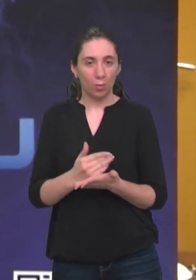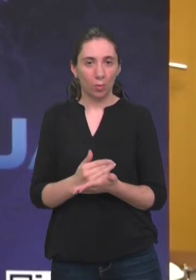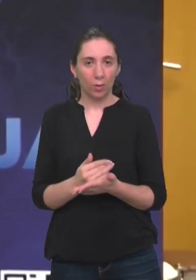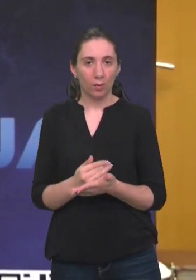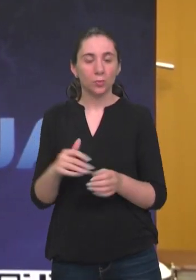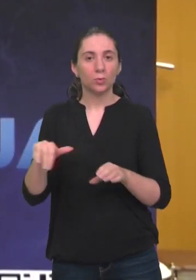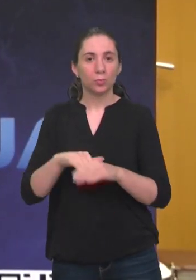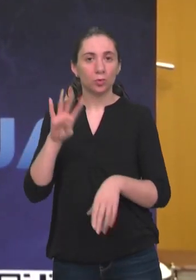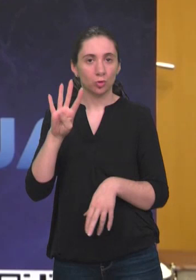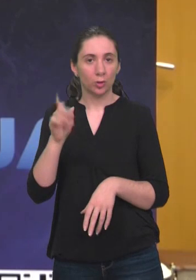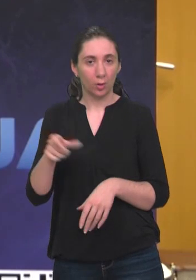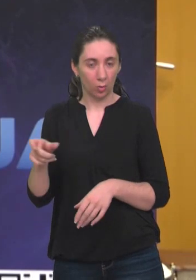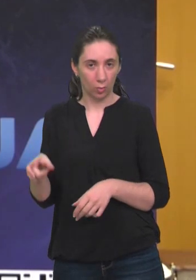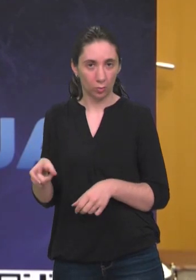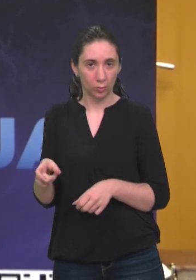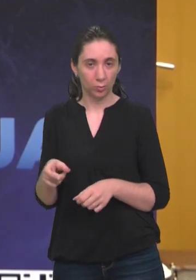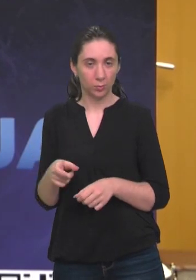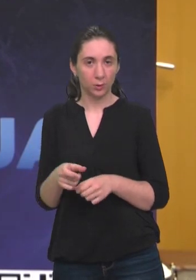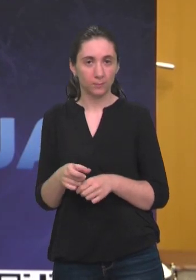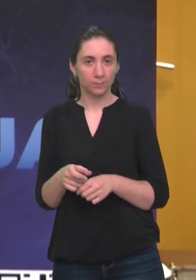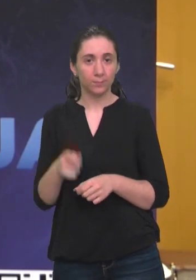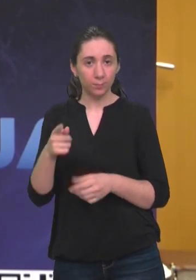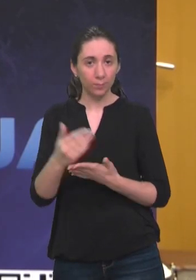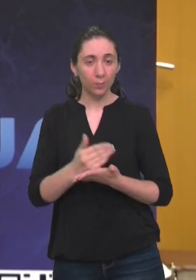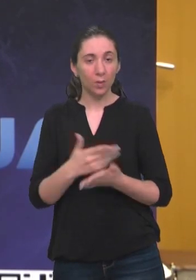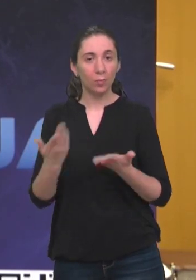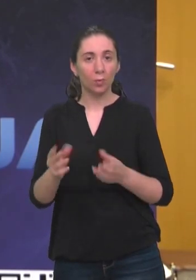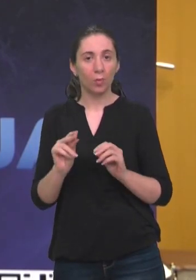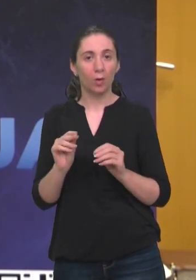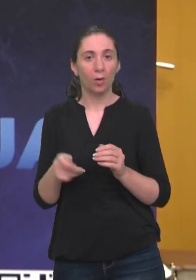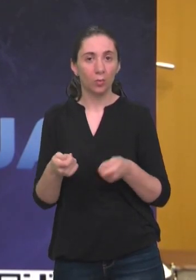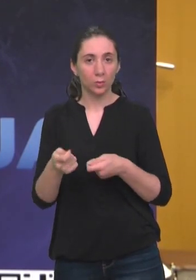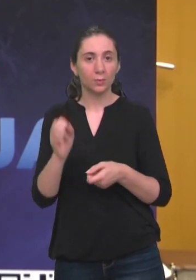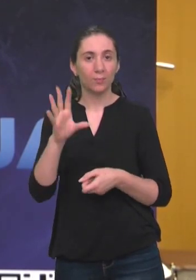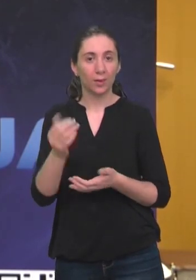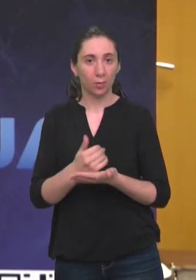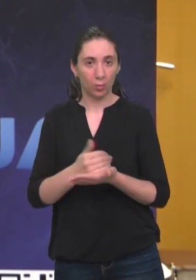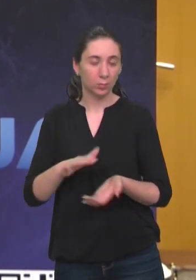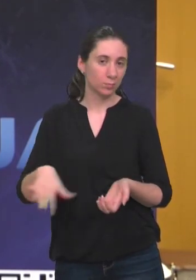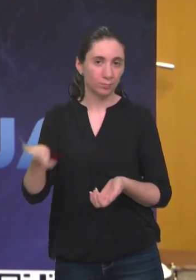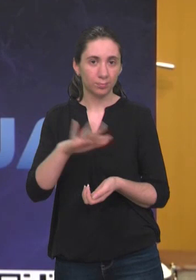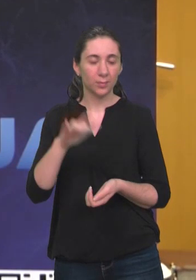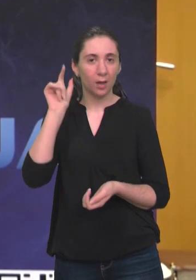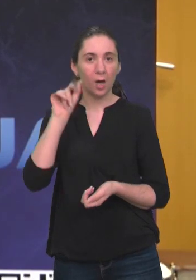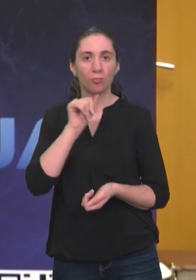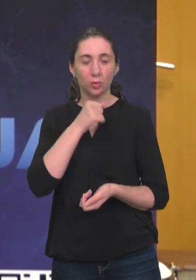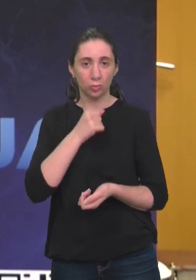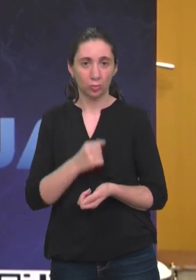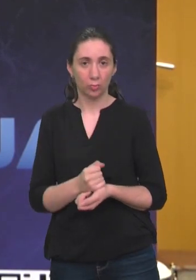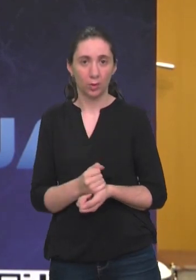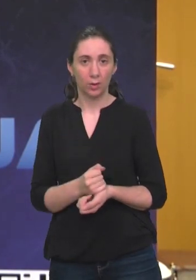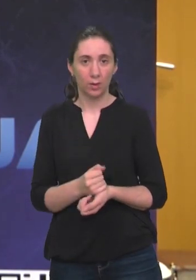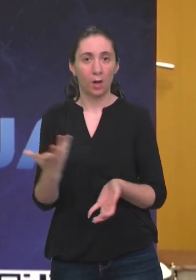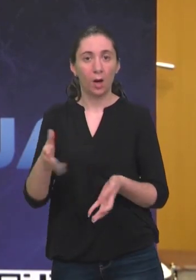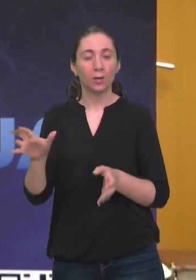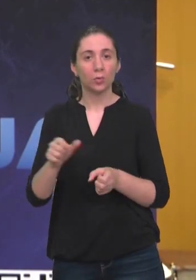su zaposlene 4 osobe. Taj program pruža usluge za 15 korisnika na području cijele Karlovačke županije, a kada